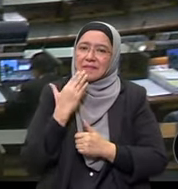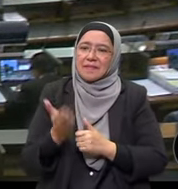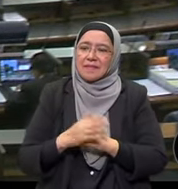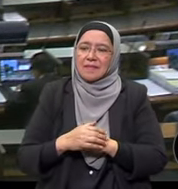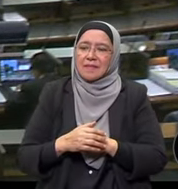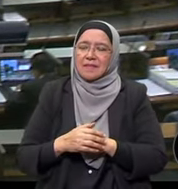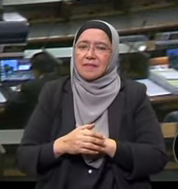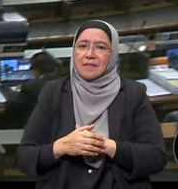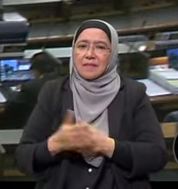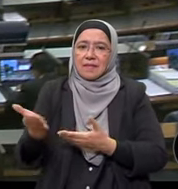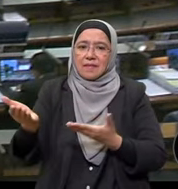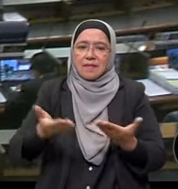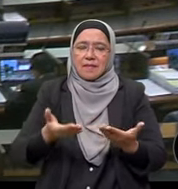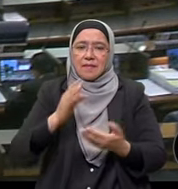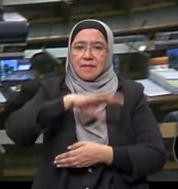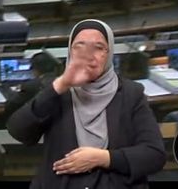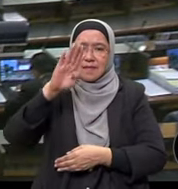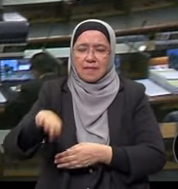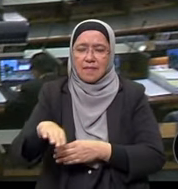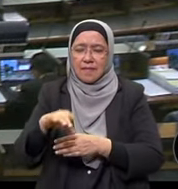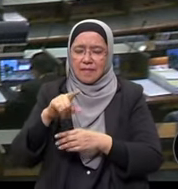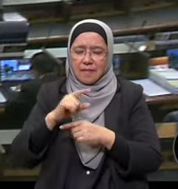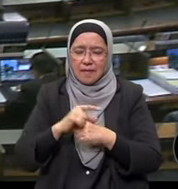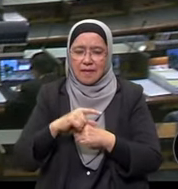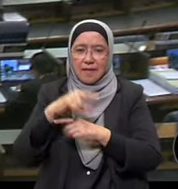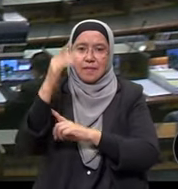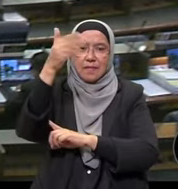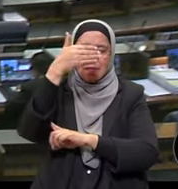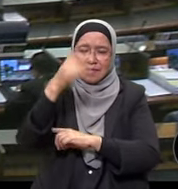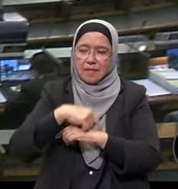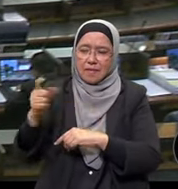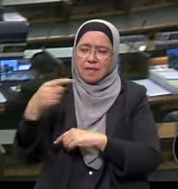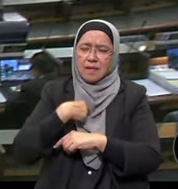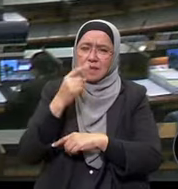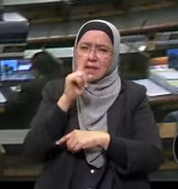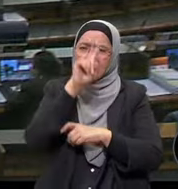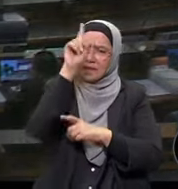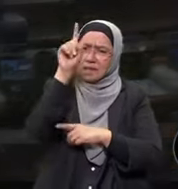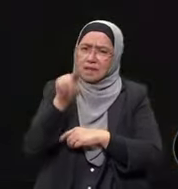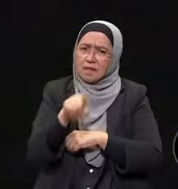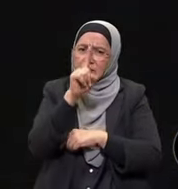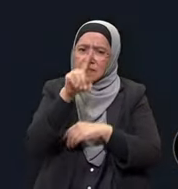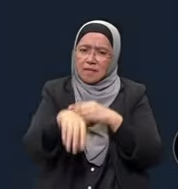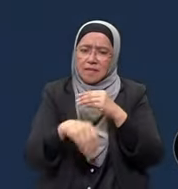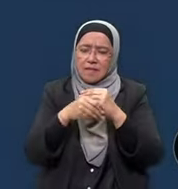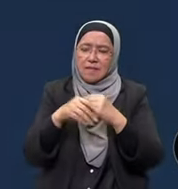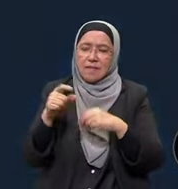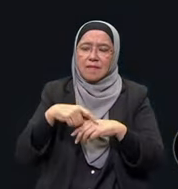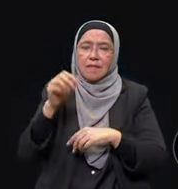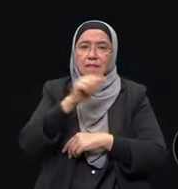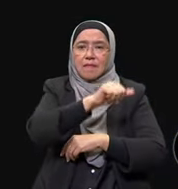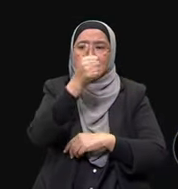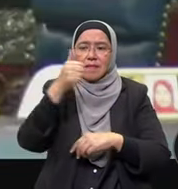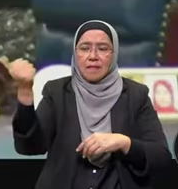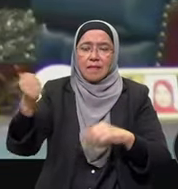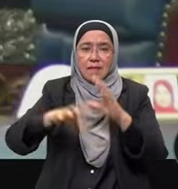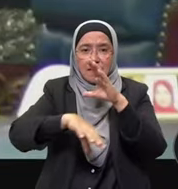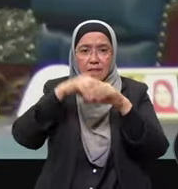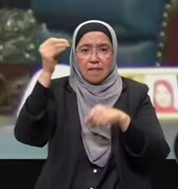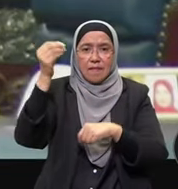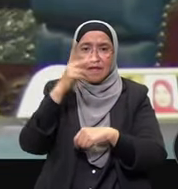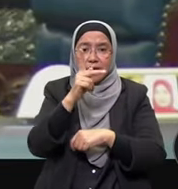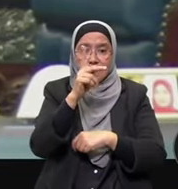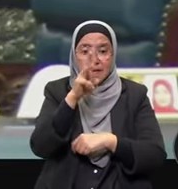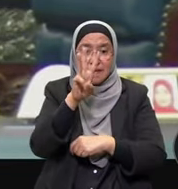terima kasih Saya ada satu soalan tambahan iaitu selain daripada pengeluaran-pengeluaran kwsp di